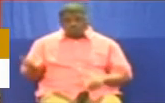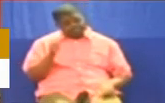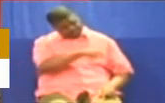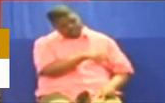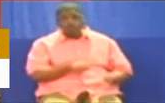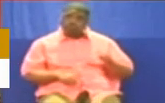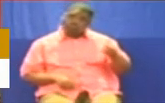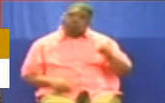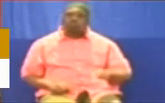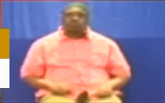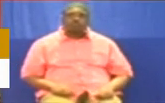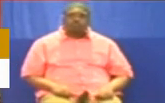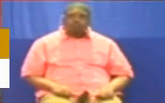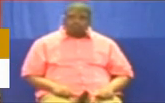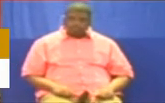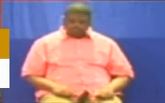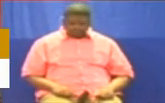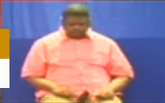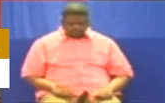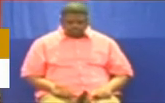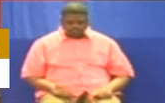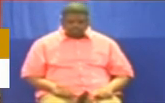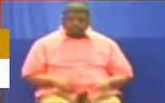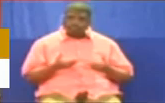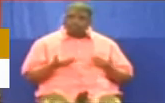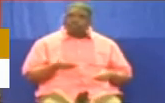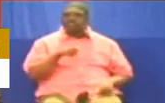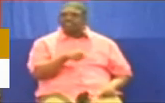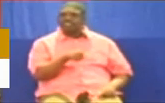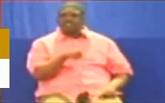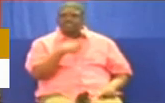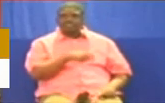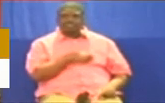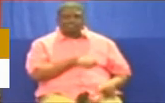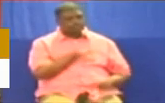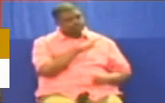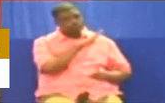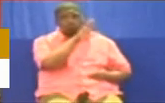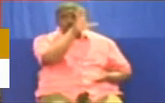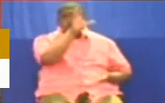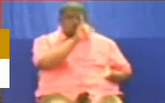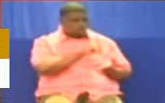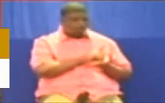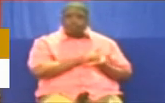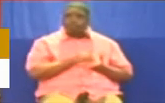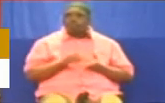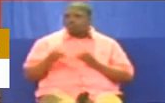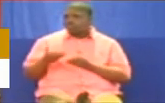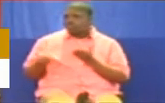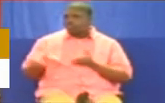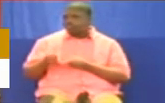hiyo. Kwa hiyo hii hapa sisi tumeadopt kwa sababu na wao wenyewe katika